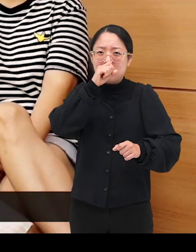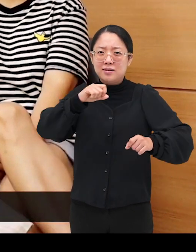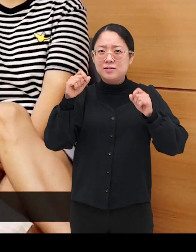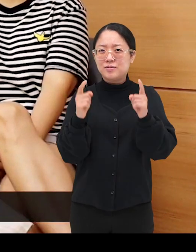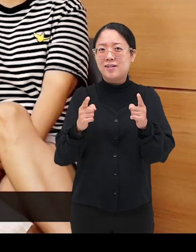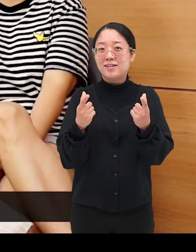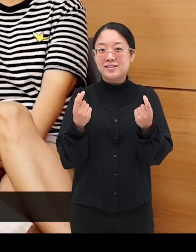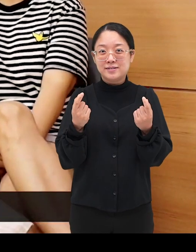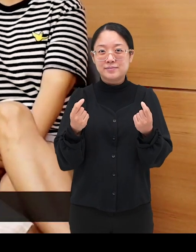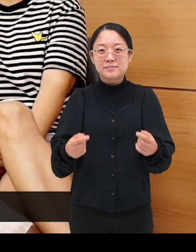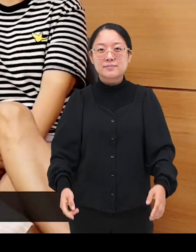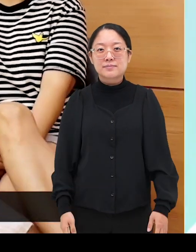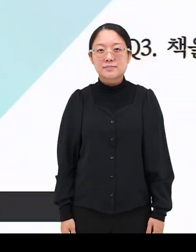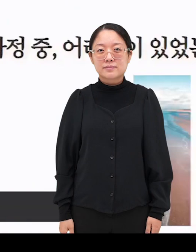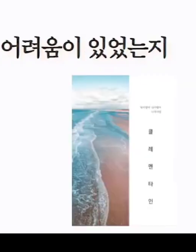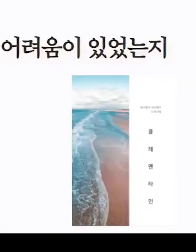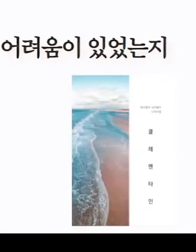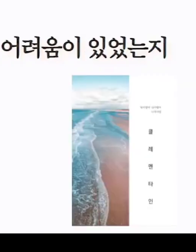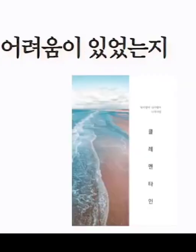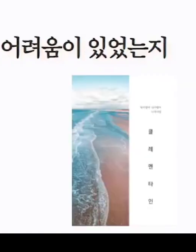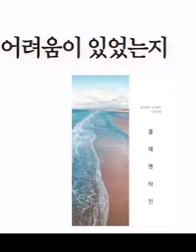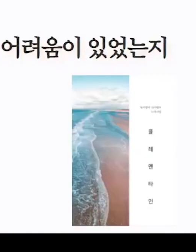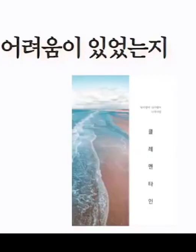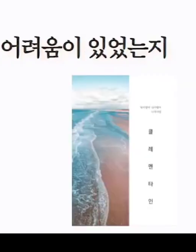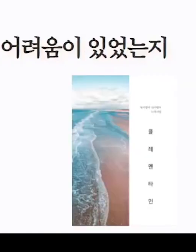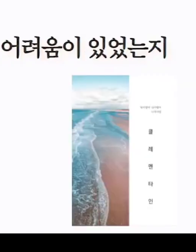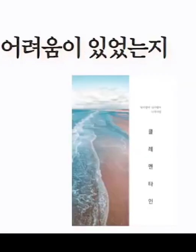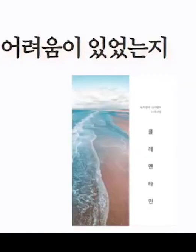너무나도 좋은 기회였던 것 같아요.